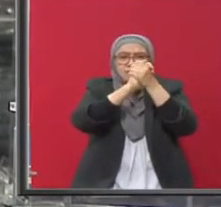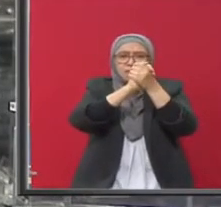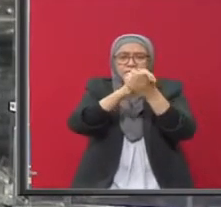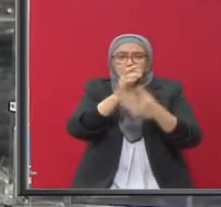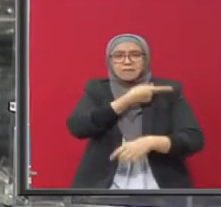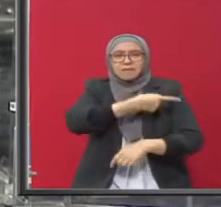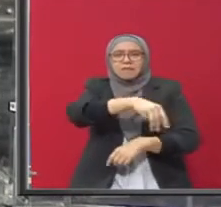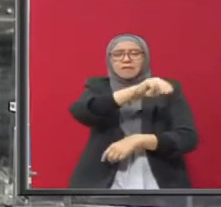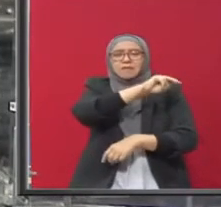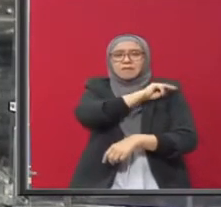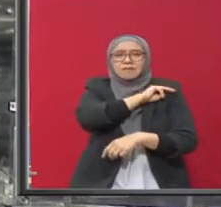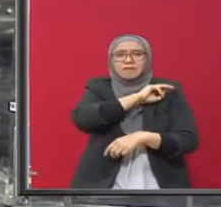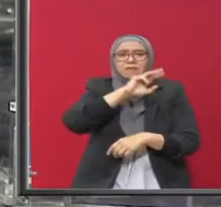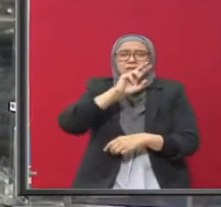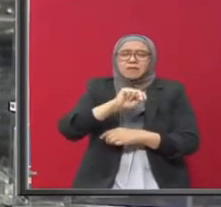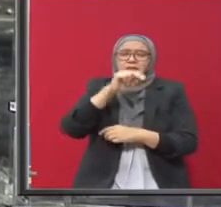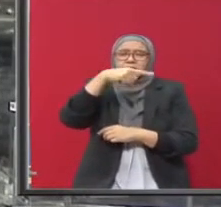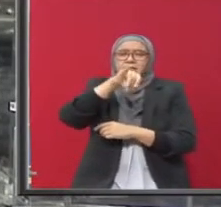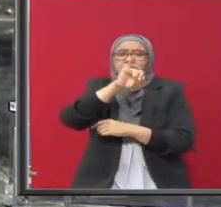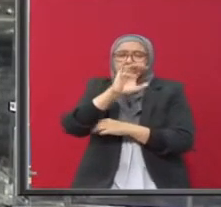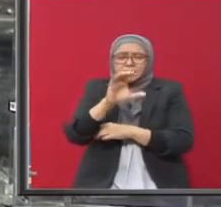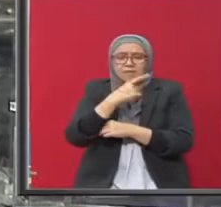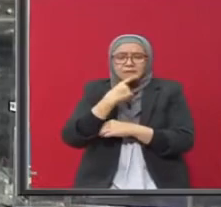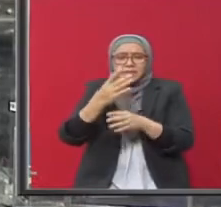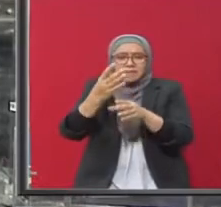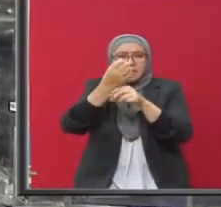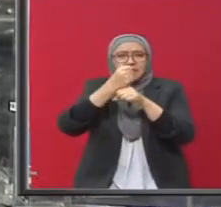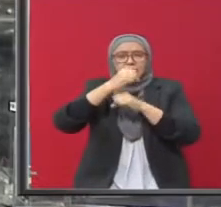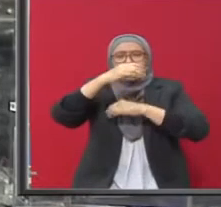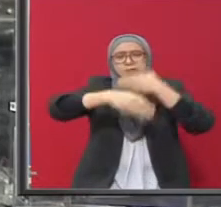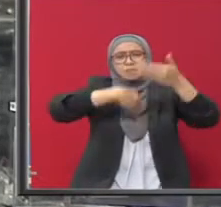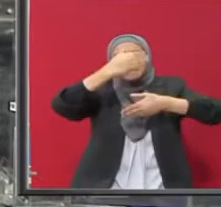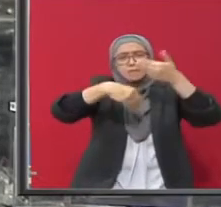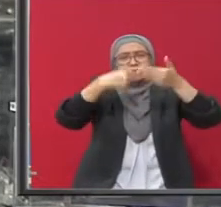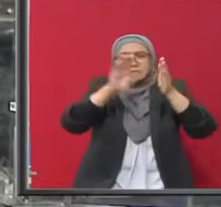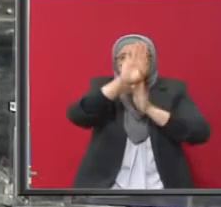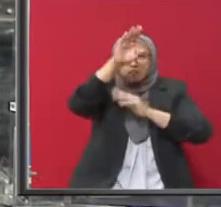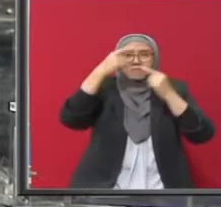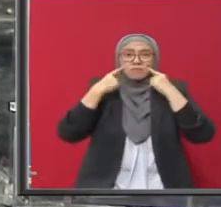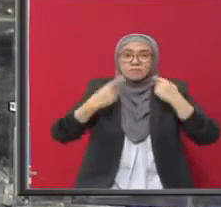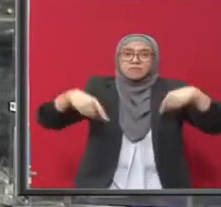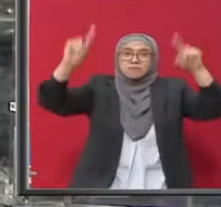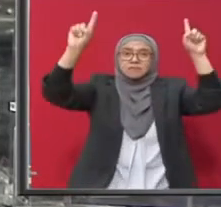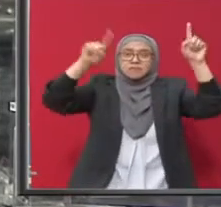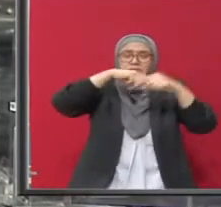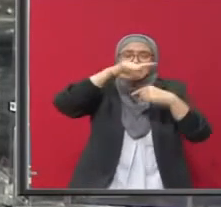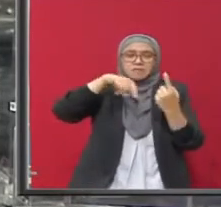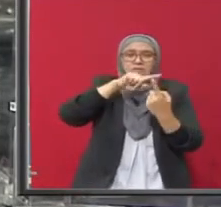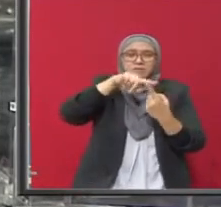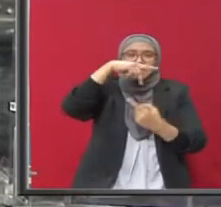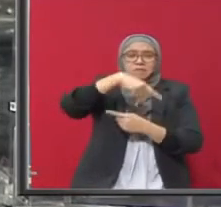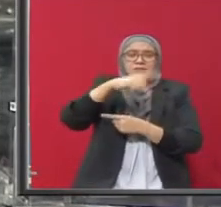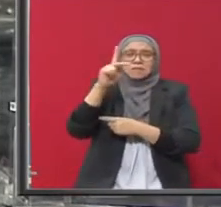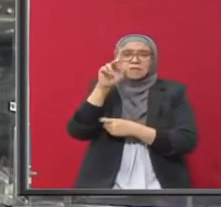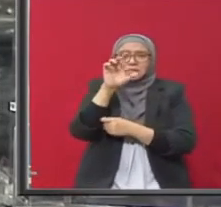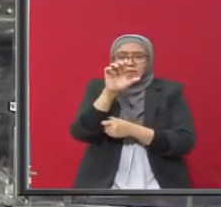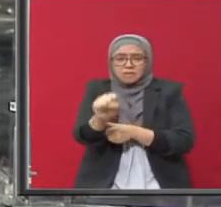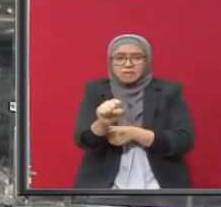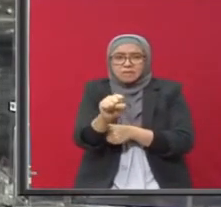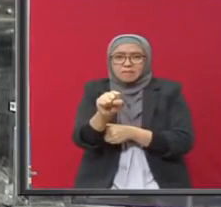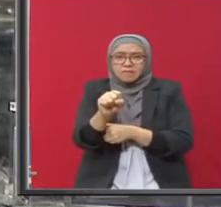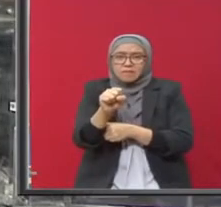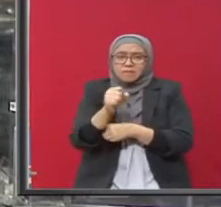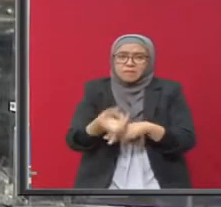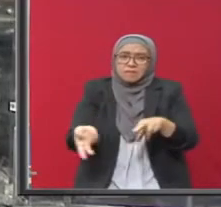Komoditi, MPIC, yang telah mencapai prestasi cemerlang apabila BTS buah tandang segar telah